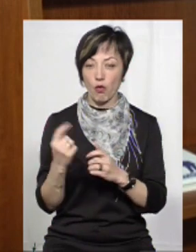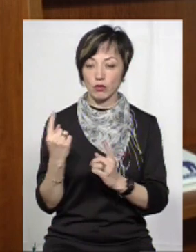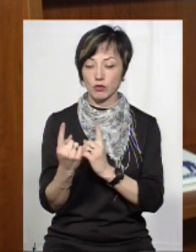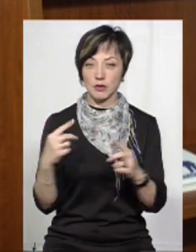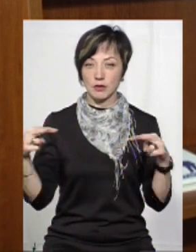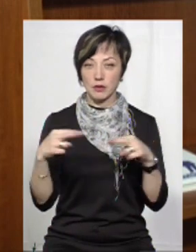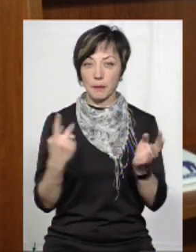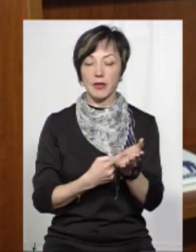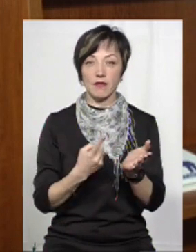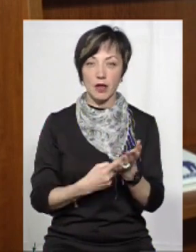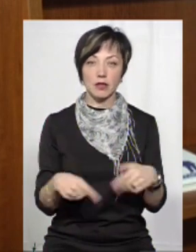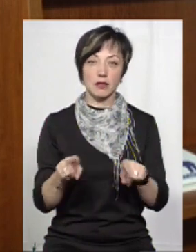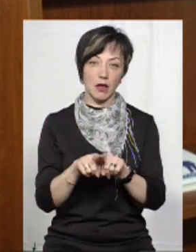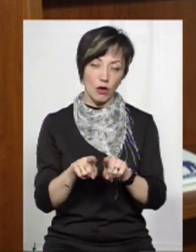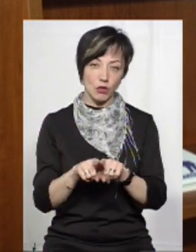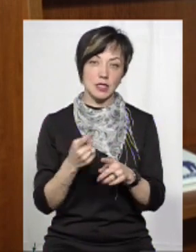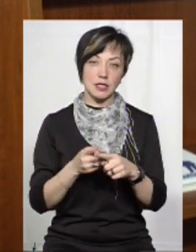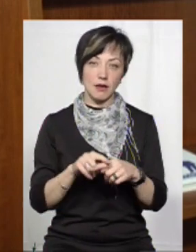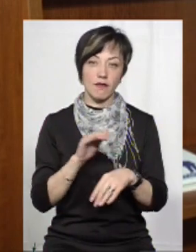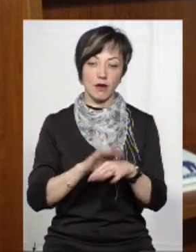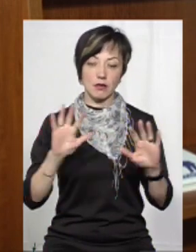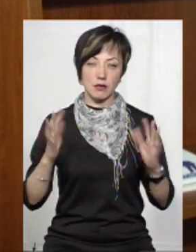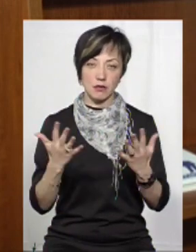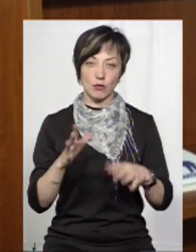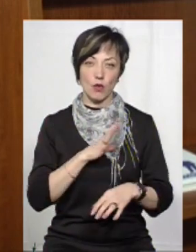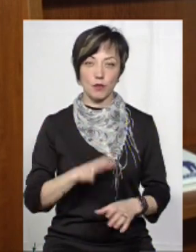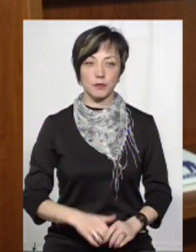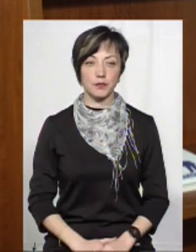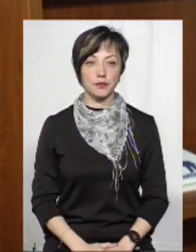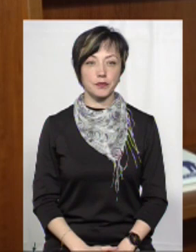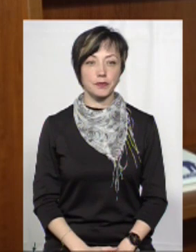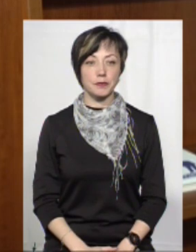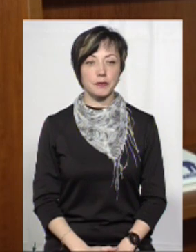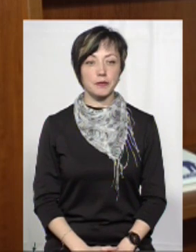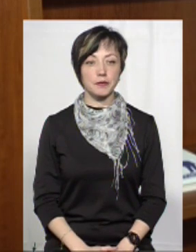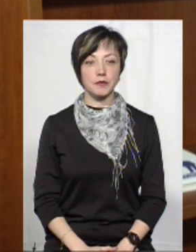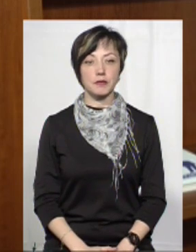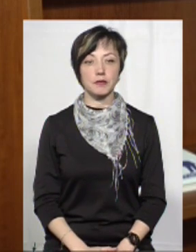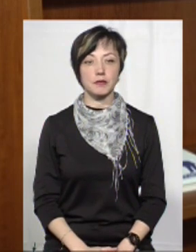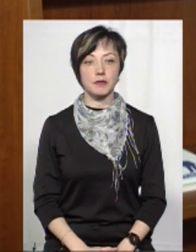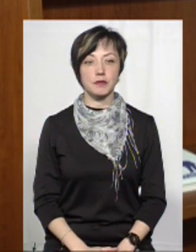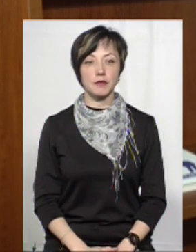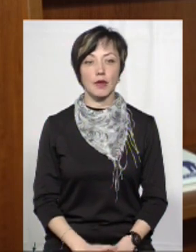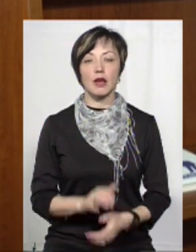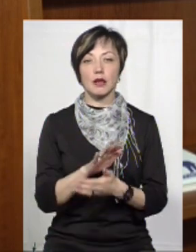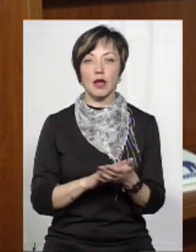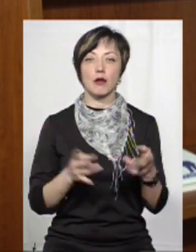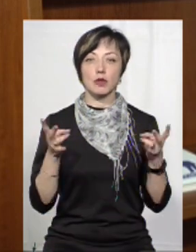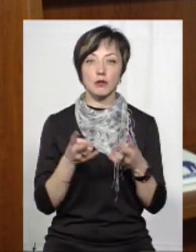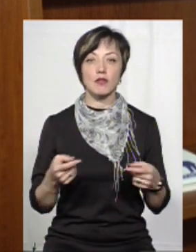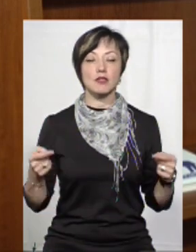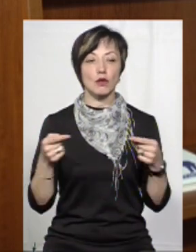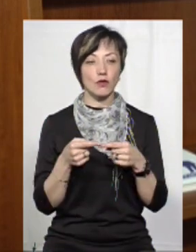вони могли підтвердити також, що сталася така подія. Ось, як далі потрібно вже